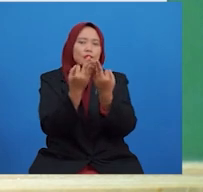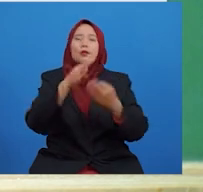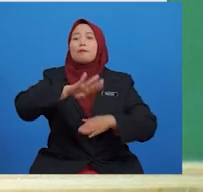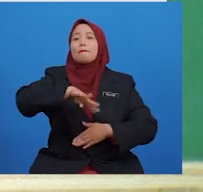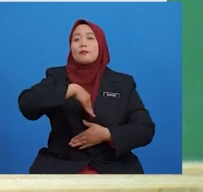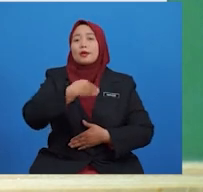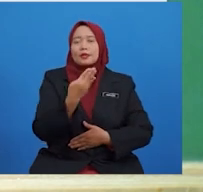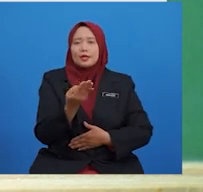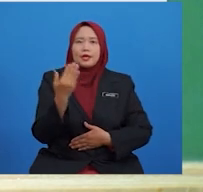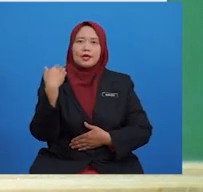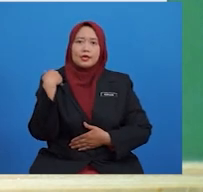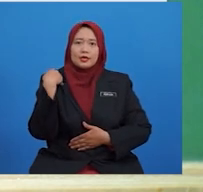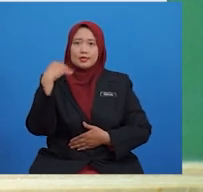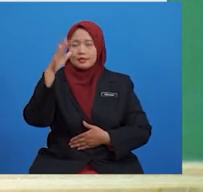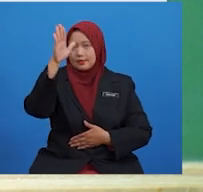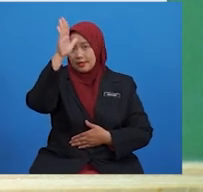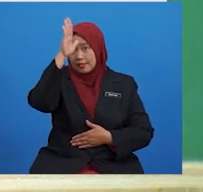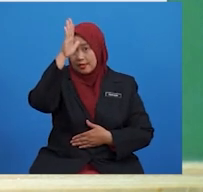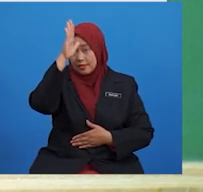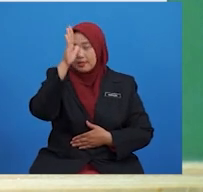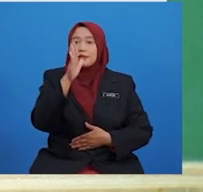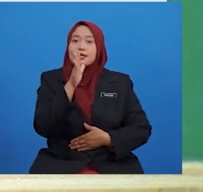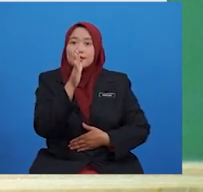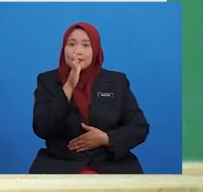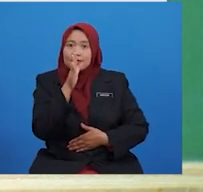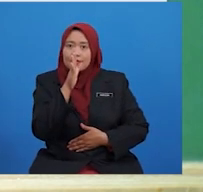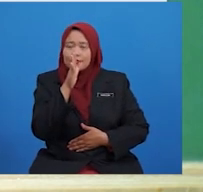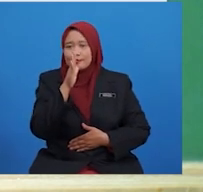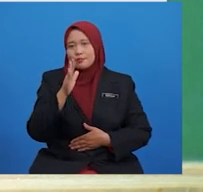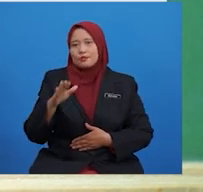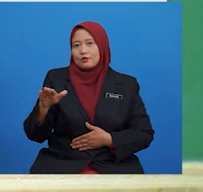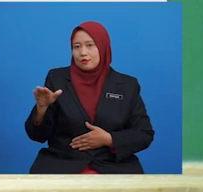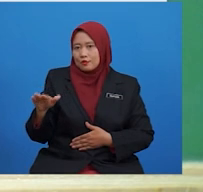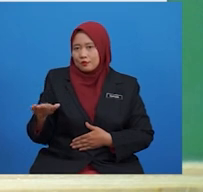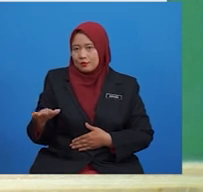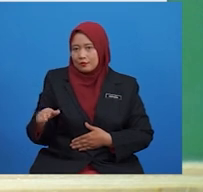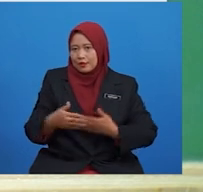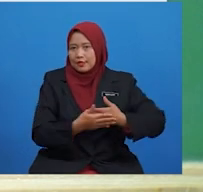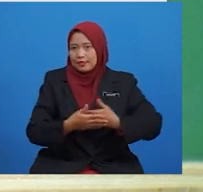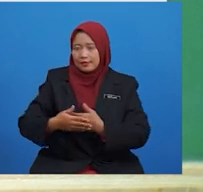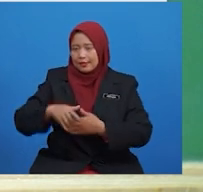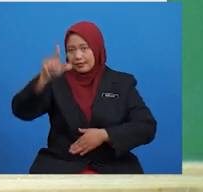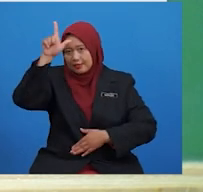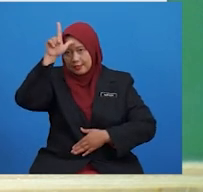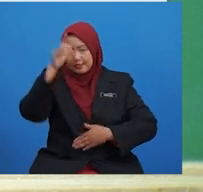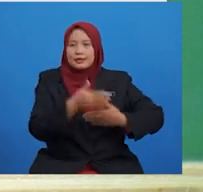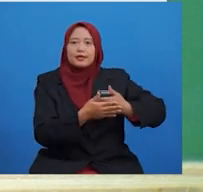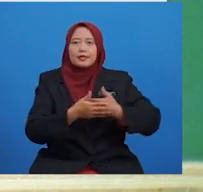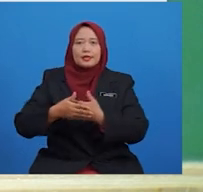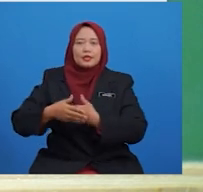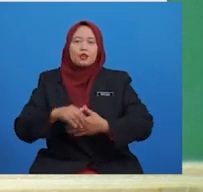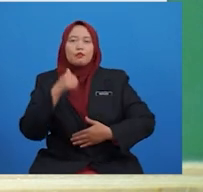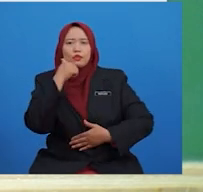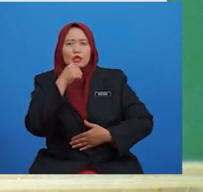ayah, ibu, anak lelaki dan anak perempuan yang berlainan jantina